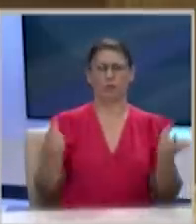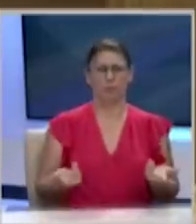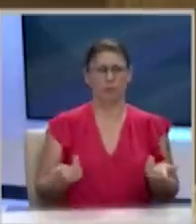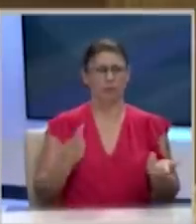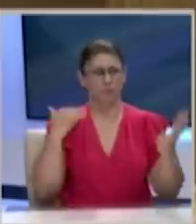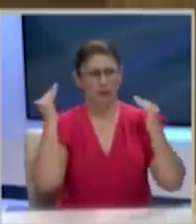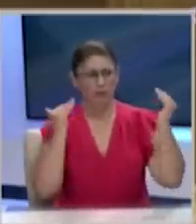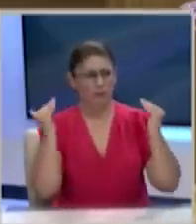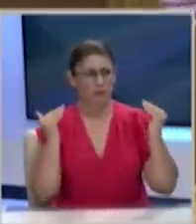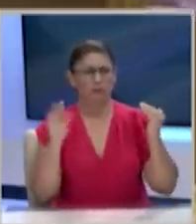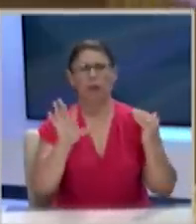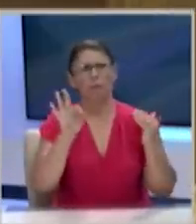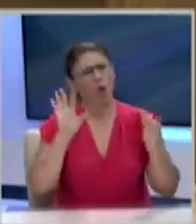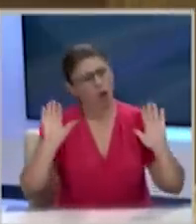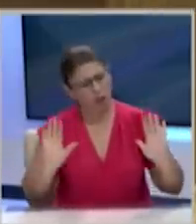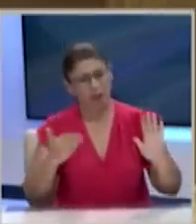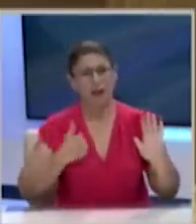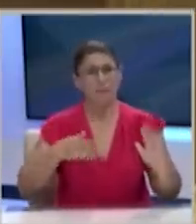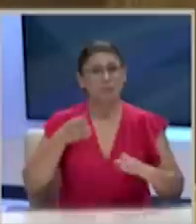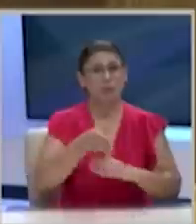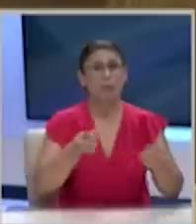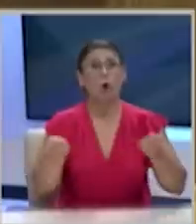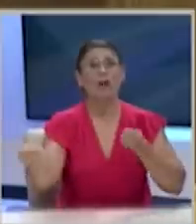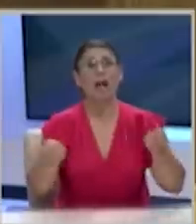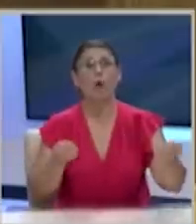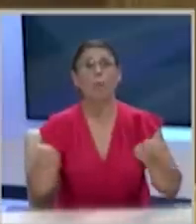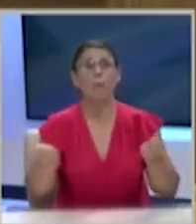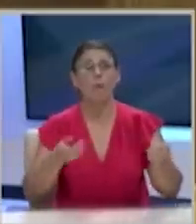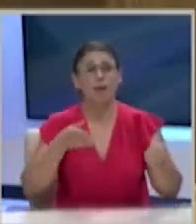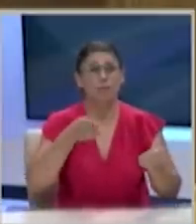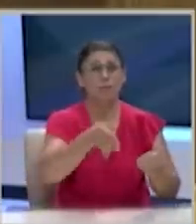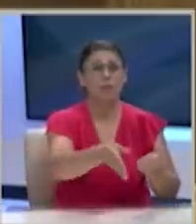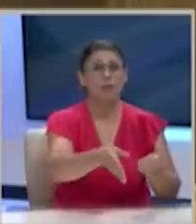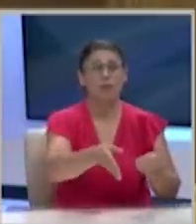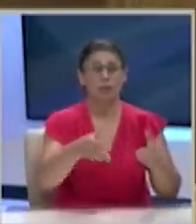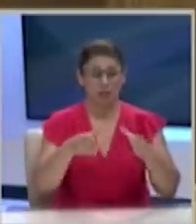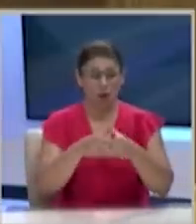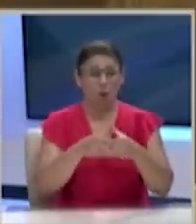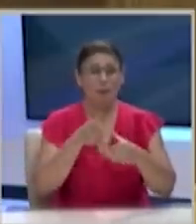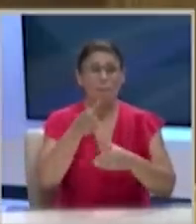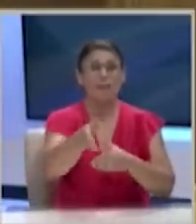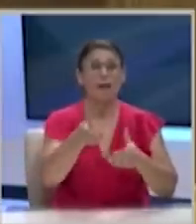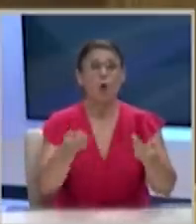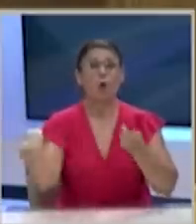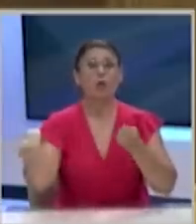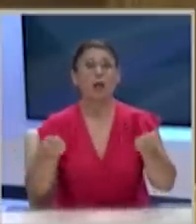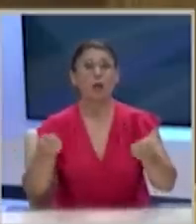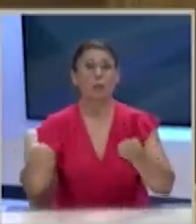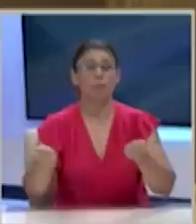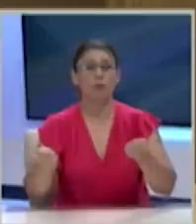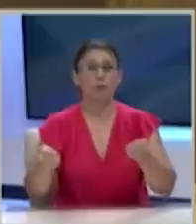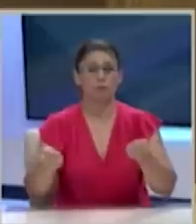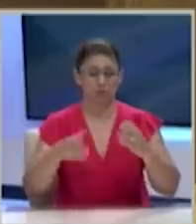καμιά αμφιβολία, δεν περάζει η επιλογή τους είναι. Αλλά εμείς πήγαμε οργανωμένα. Οργανωμένα σαν κόμμα. Οργανωμένα